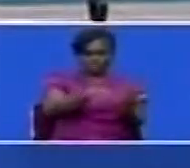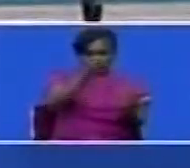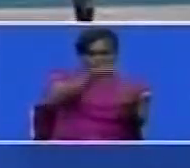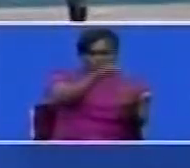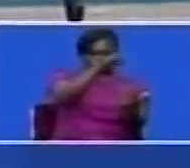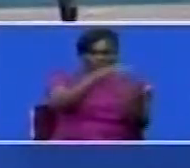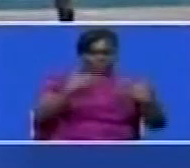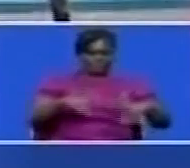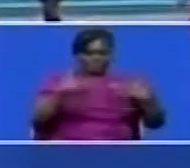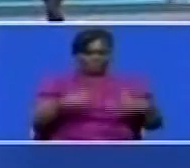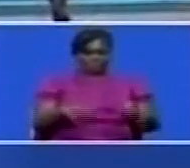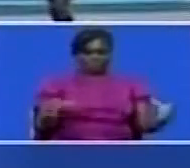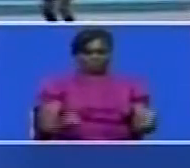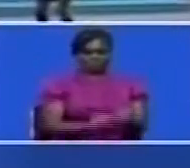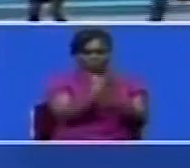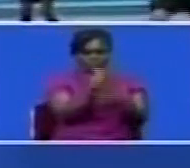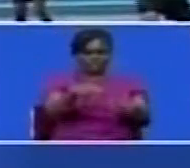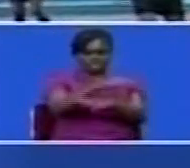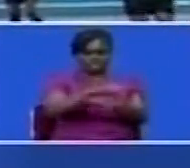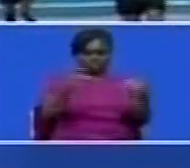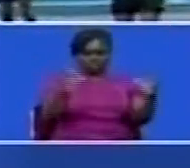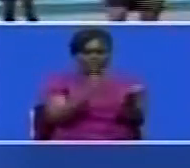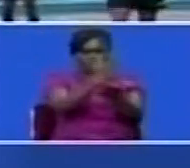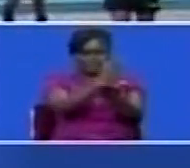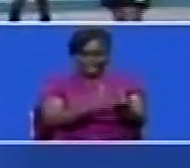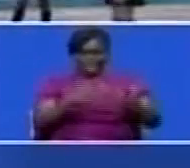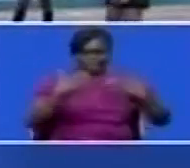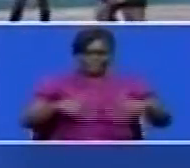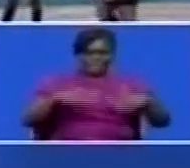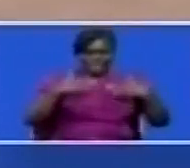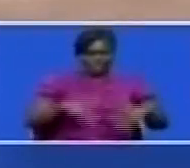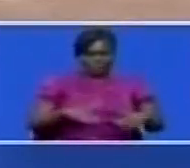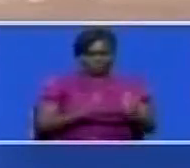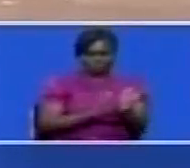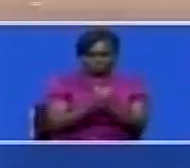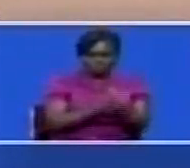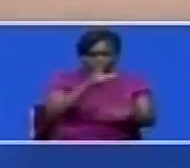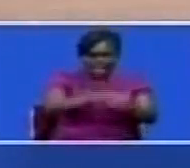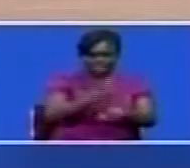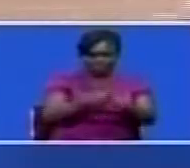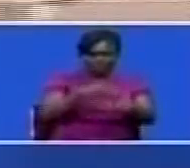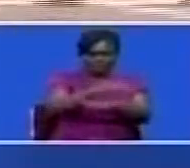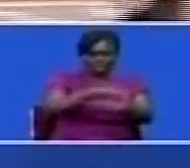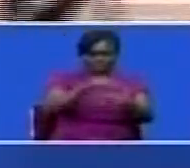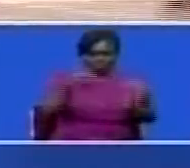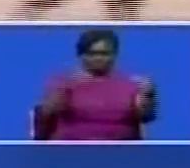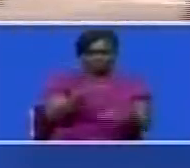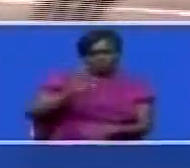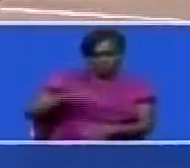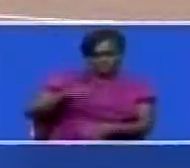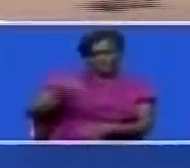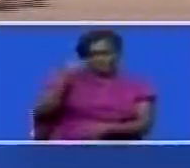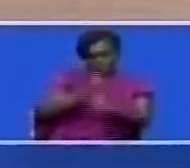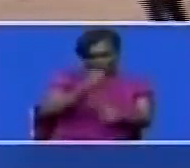baadhi ya wachezaji ambao wataunda timu ya taifa. Huku baadhi ya wachezaji wakipata motisha kutoka kwa timu ya taifa ya kina dada ambayo imekuwa na